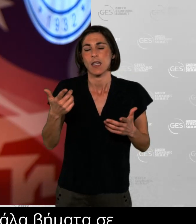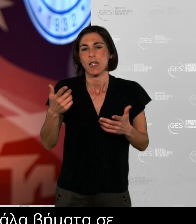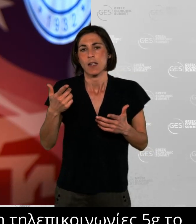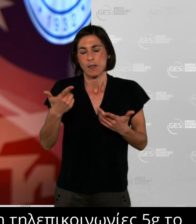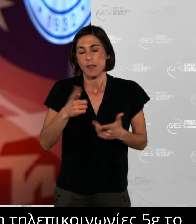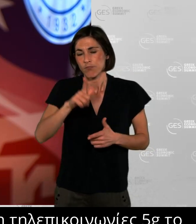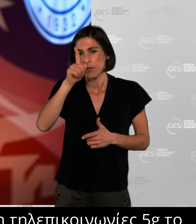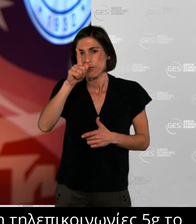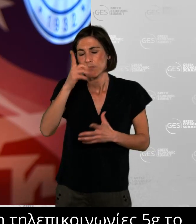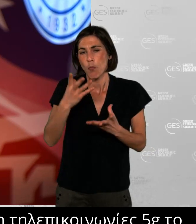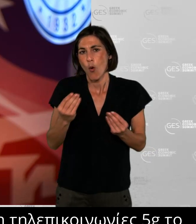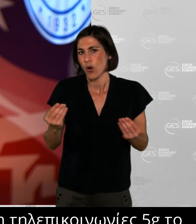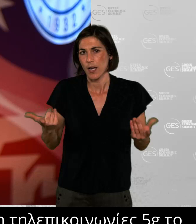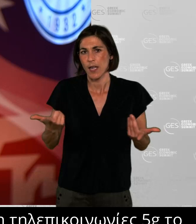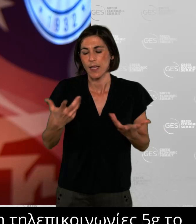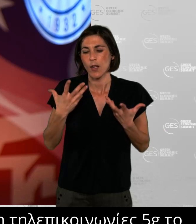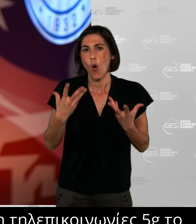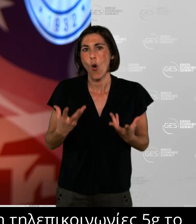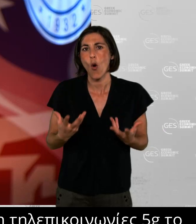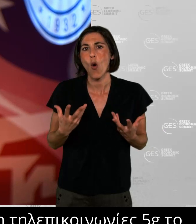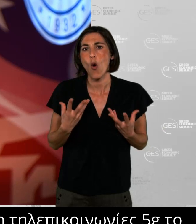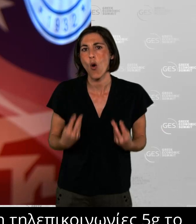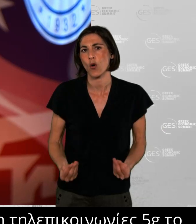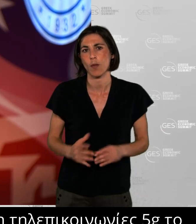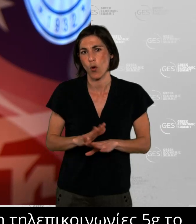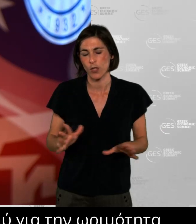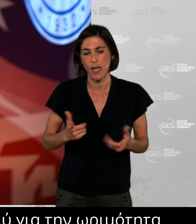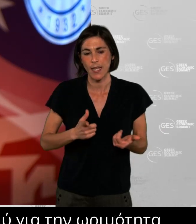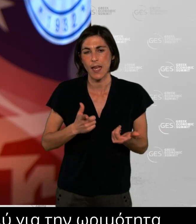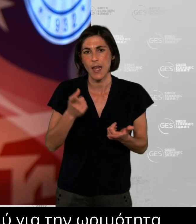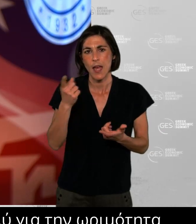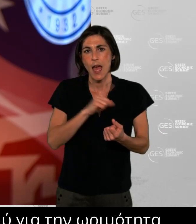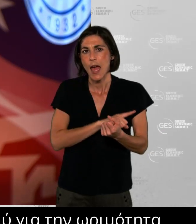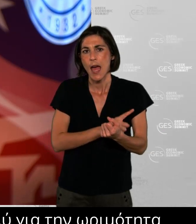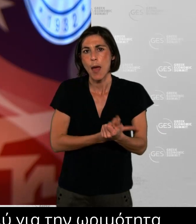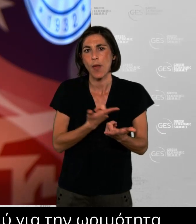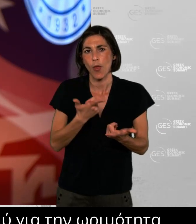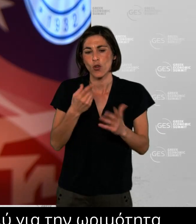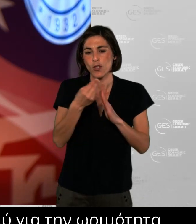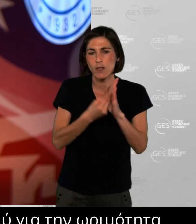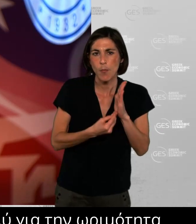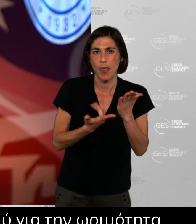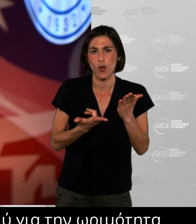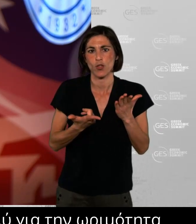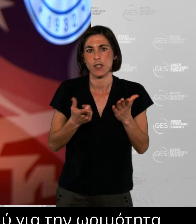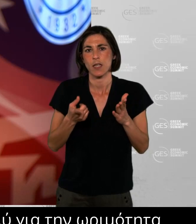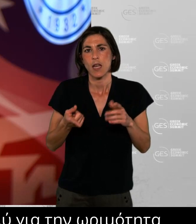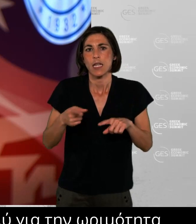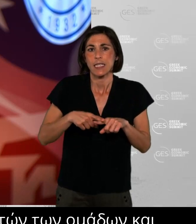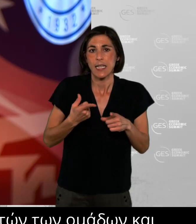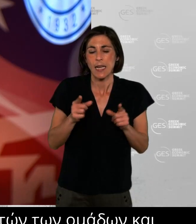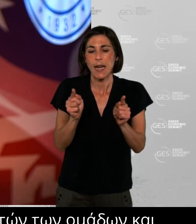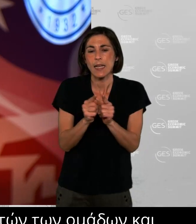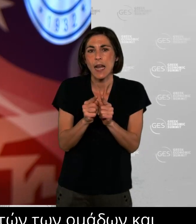πολύ για την οριμότητα και τις επιδόσεις και τη διεθνή ακτινοβολία αυτών των ομάδων και επίσης σε θέματα αισθητήρων, νανοτεχνολογίας